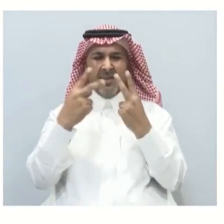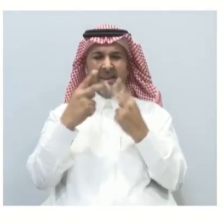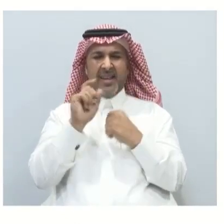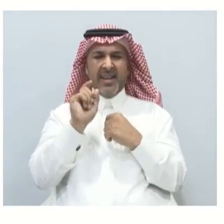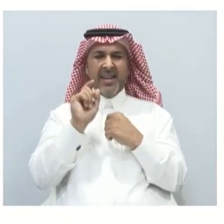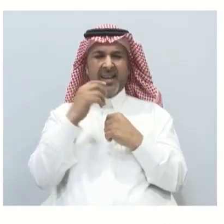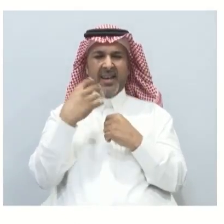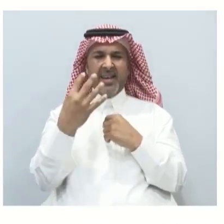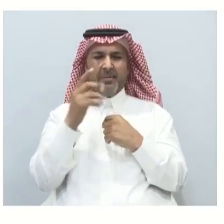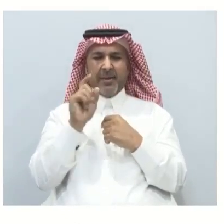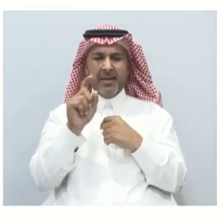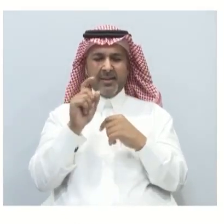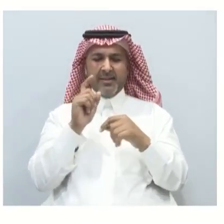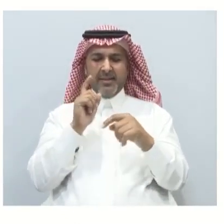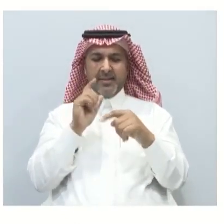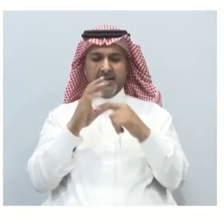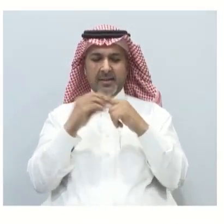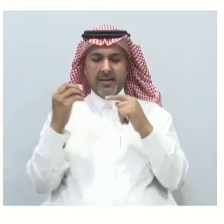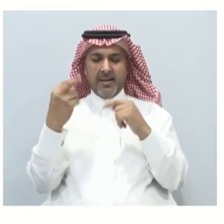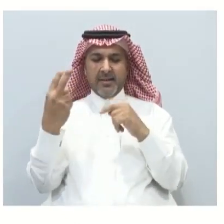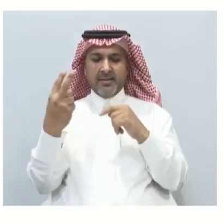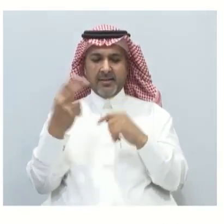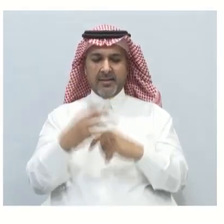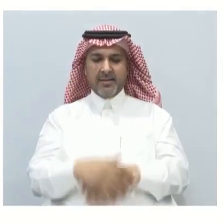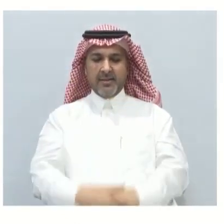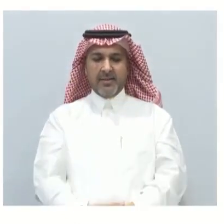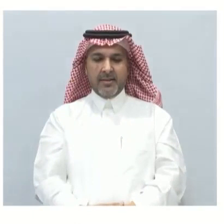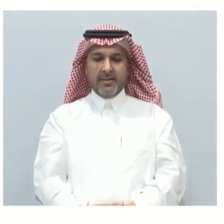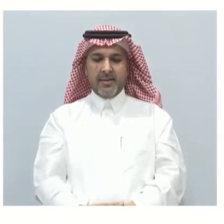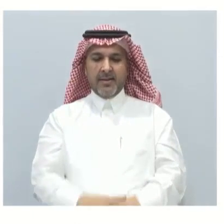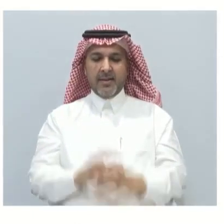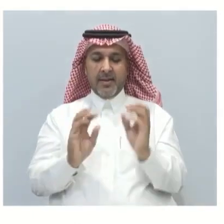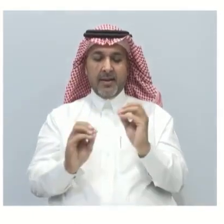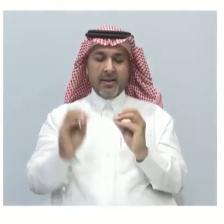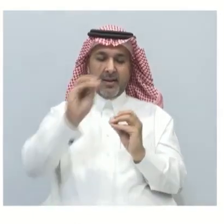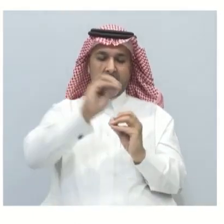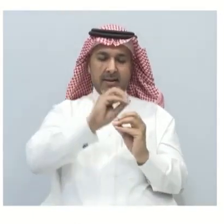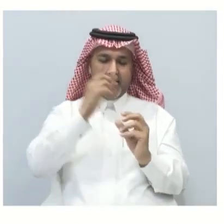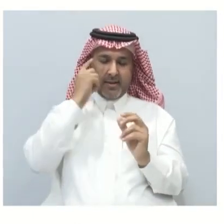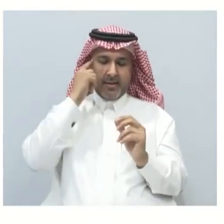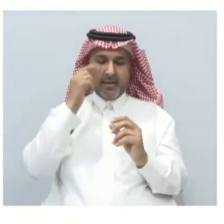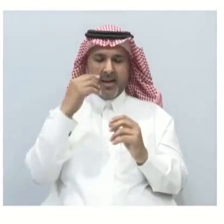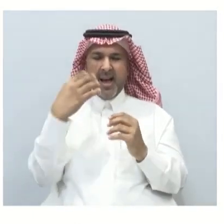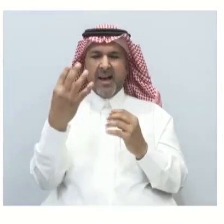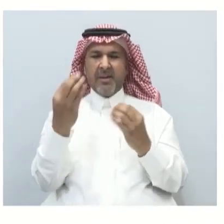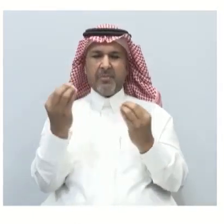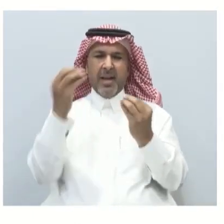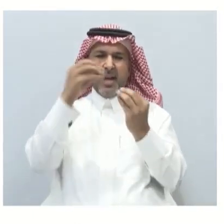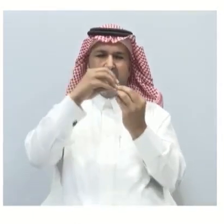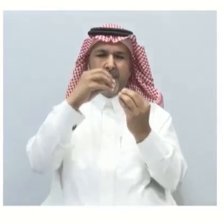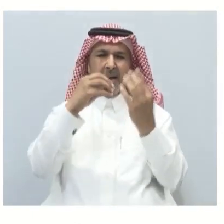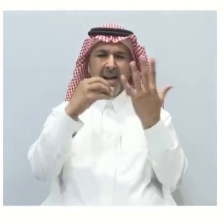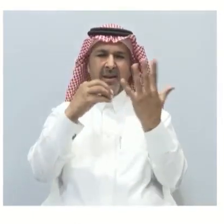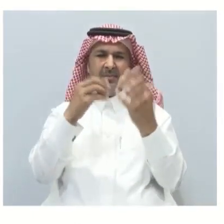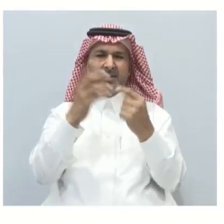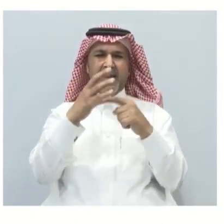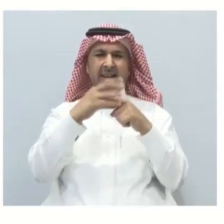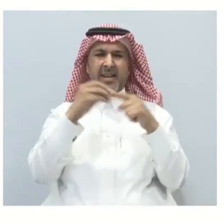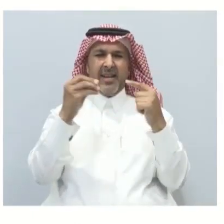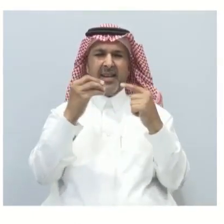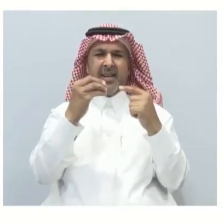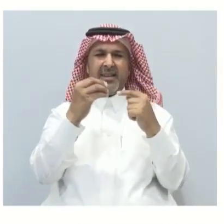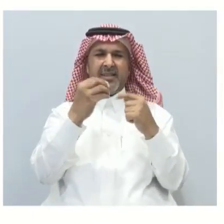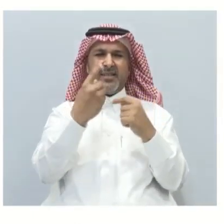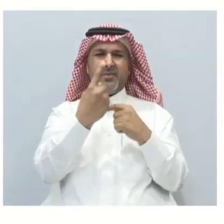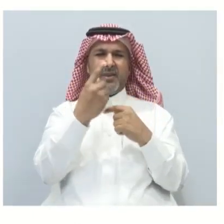في 2 اكس هذه بتعطيني 4 اكس و 2 في سالب وا سالب ا انقل الاربعه اكس للطرف الثاني فبالتالي تصير اككس